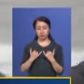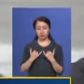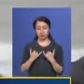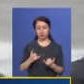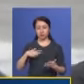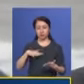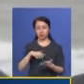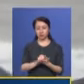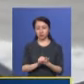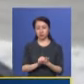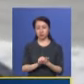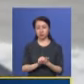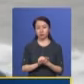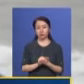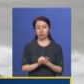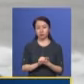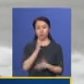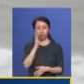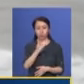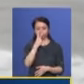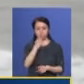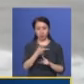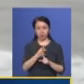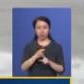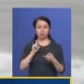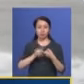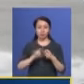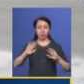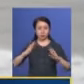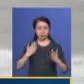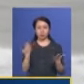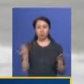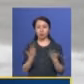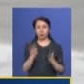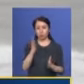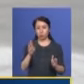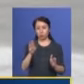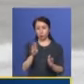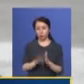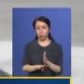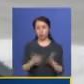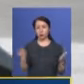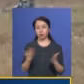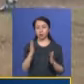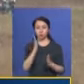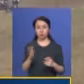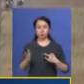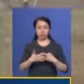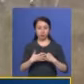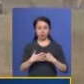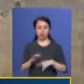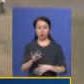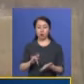нас занимаются. Ну, понятно, что будем смотреть на эпидемиологическую ситуацию. Если она будет ухудшаться, к сожалению, какие-то объекты будем закрывать. По